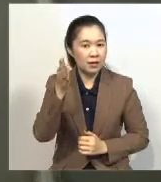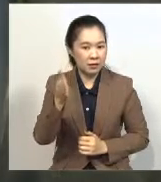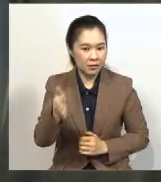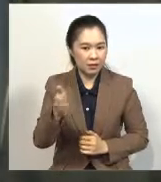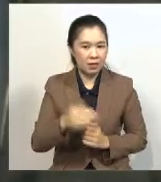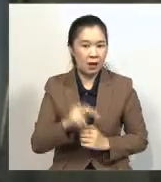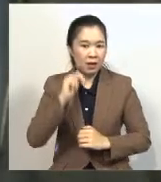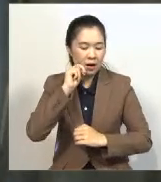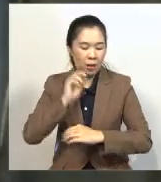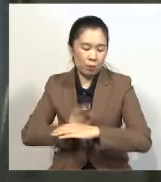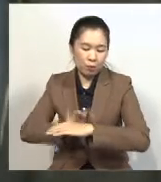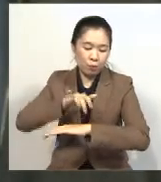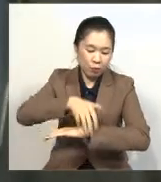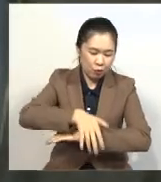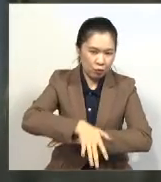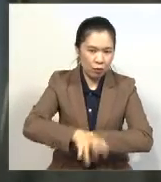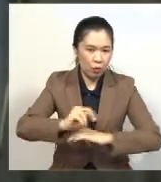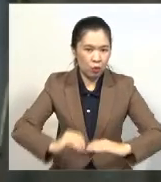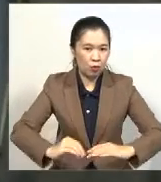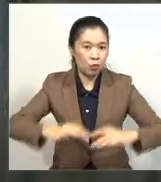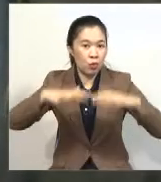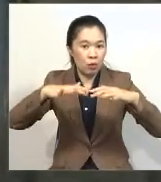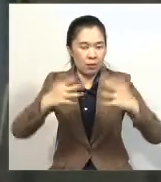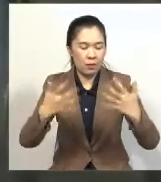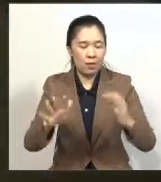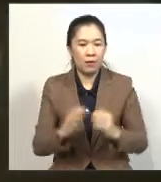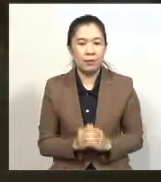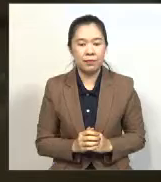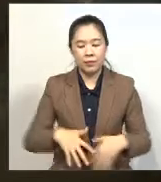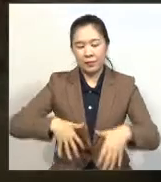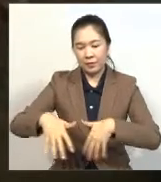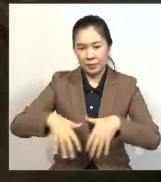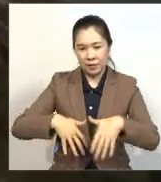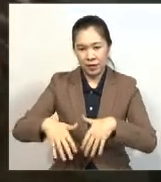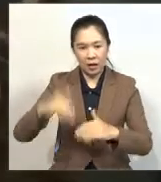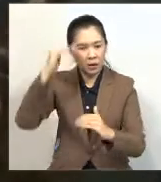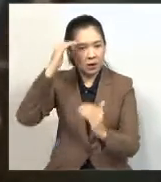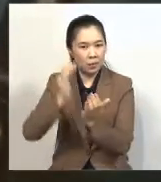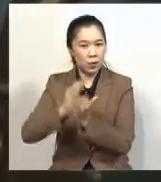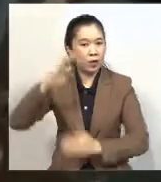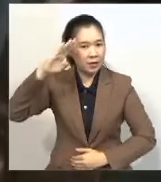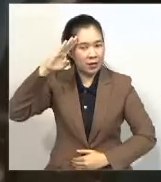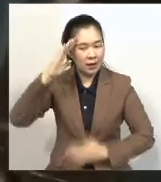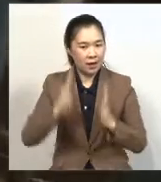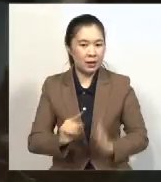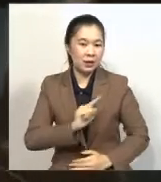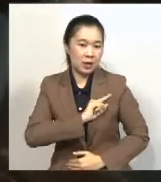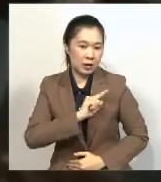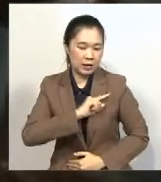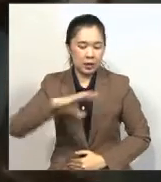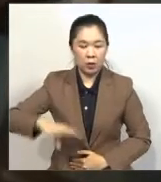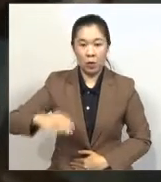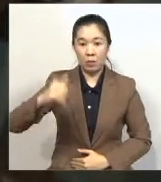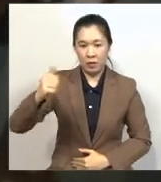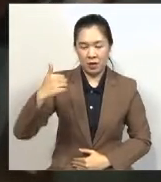ากที่น้ำเข้าท่วมบ้านเรือนของประชาชนนะคะชาวบ้านแล้วก็ทหารตำรวจแล้วก็เจ้าหน้าที่เทศบาลเมือง